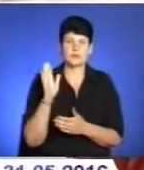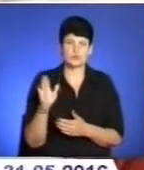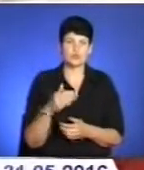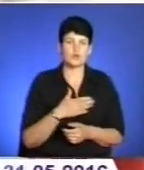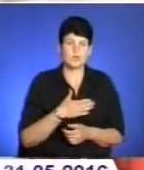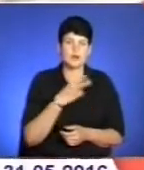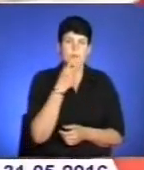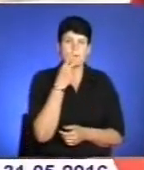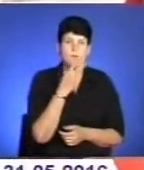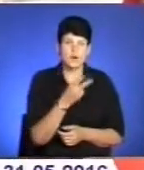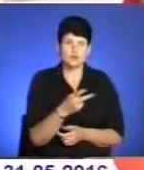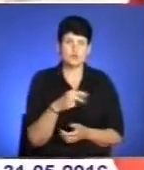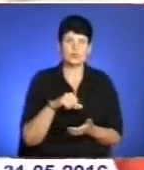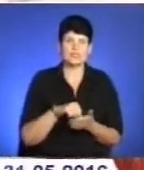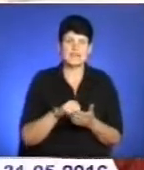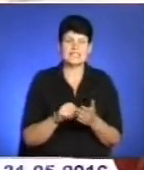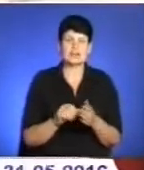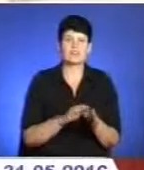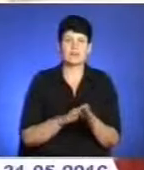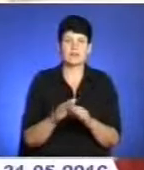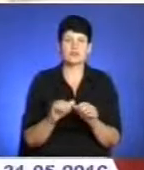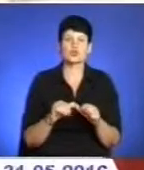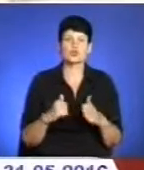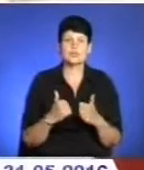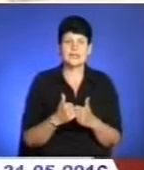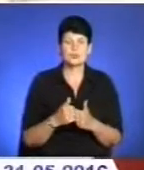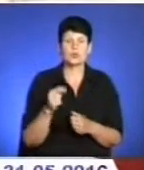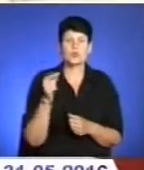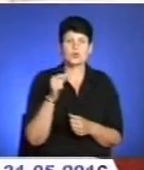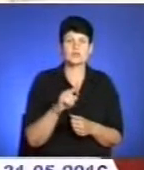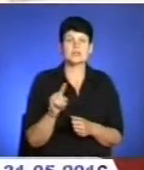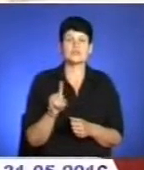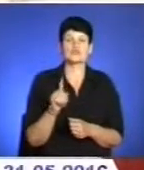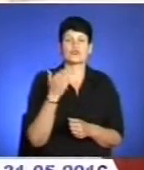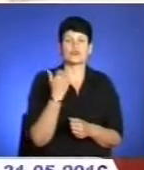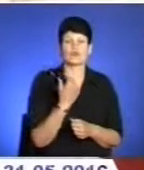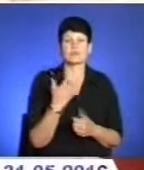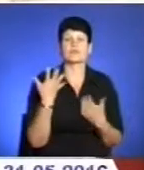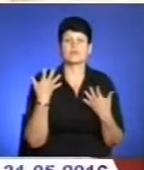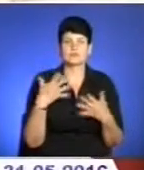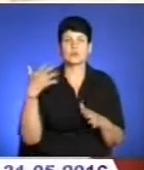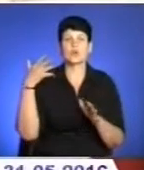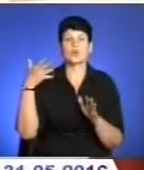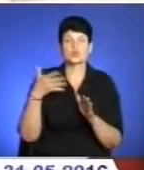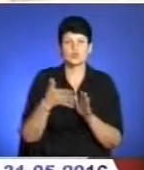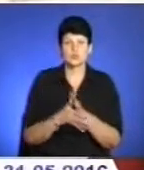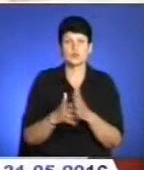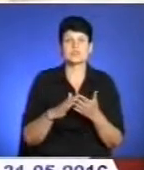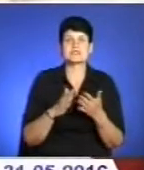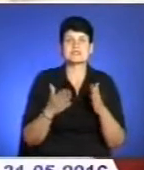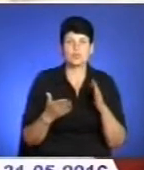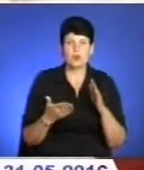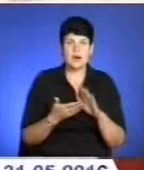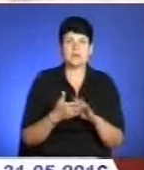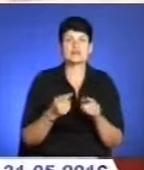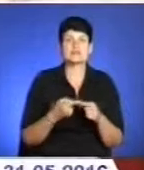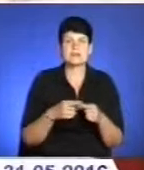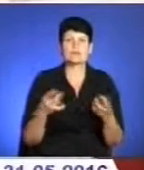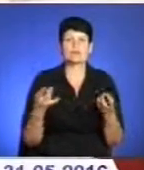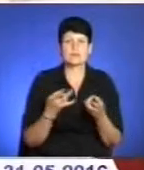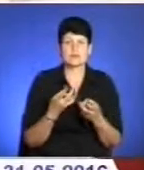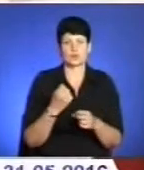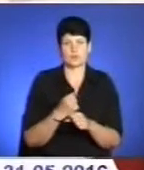по членах виконавчого комітету про те, що вони десь вже розуміють ситуацію, що це потрібно робити,